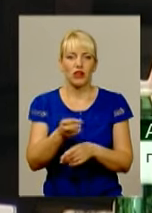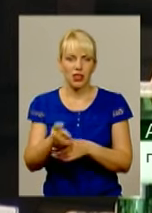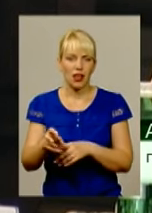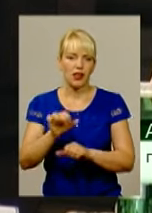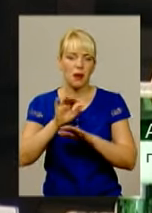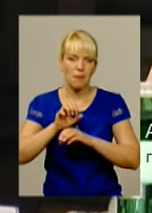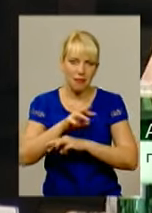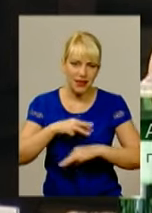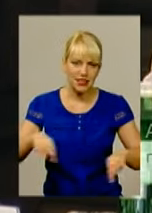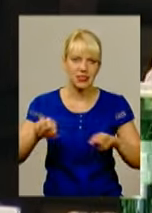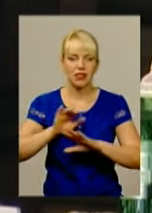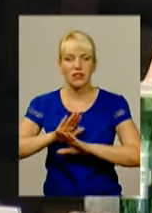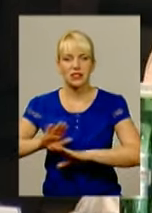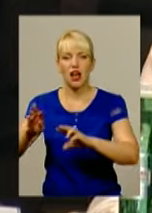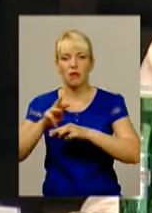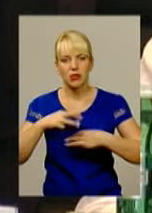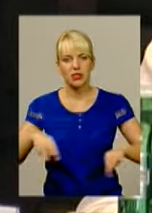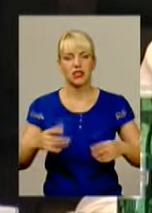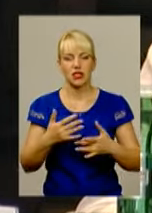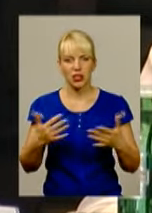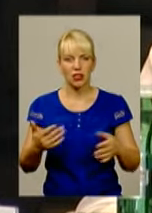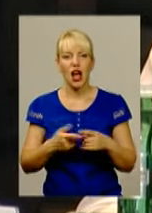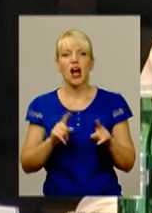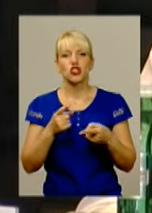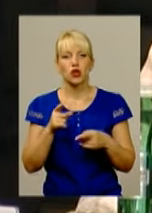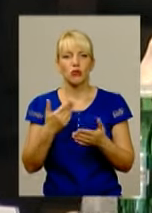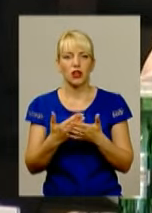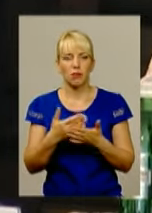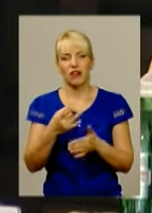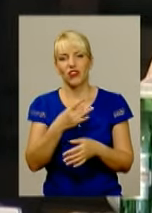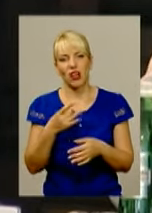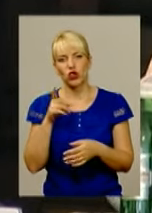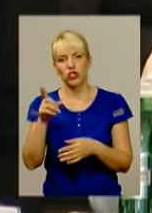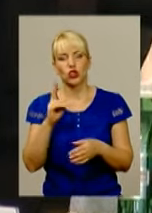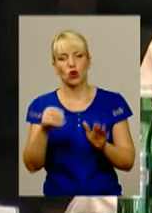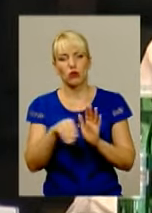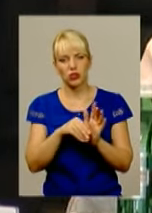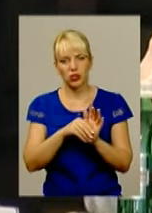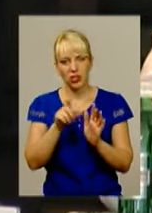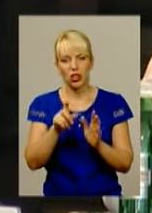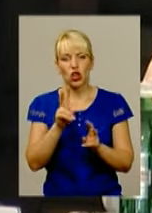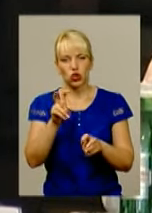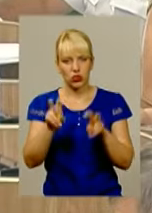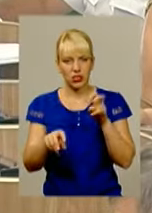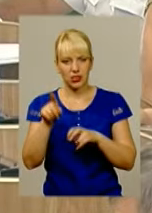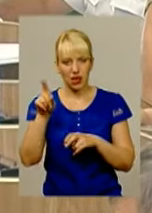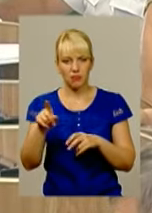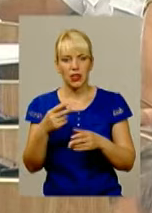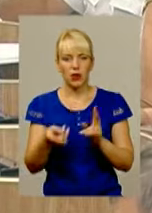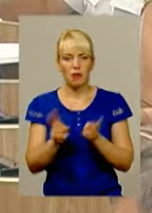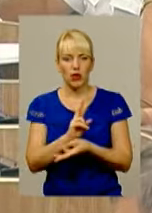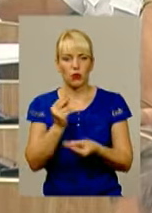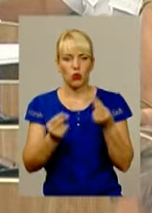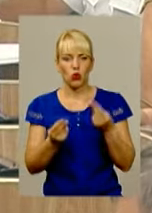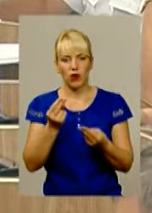районі якийсь там корупціонер, який сидить вже 10 чи 15 років в тій самій райадміністрації чи обласній, він зараз перемалювався і далі